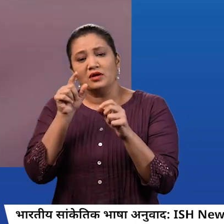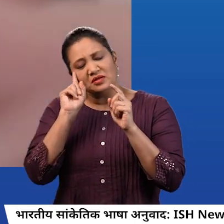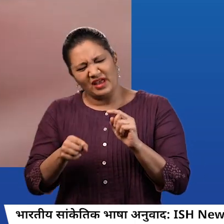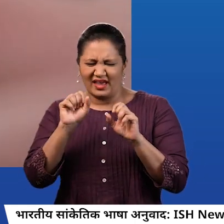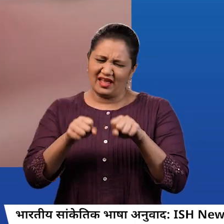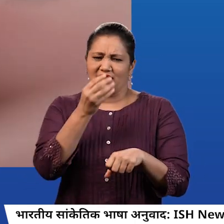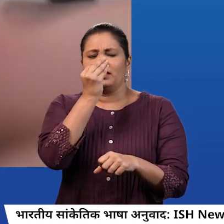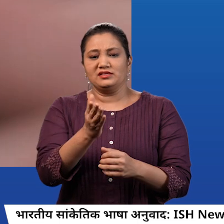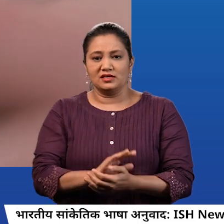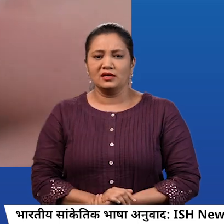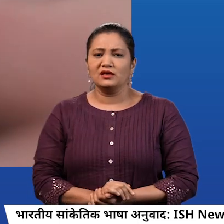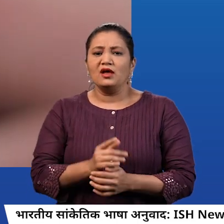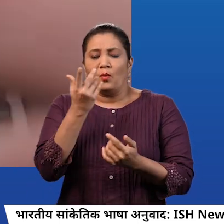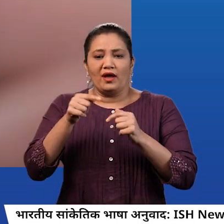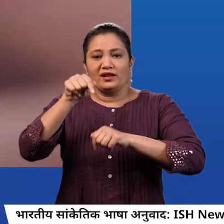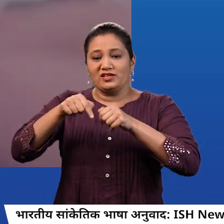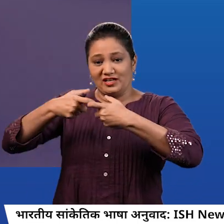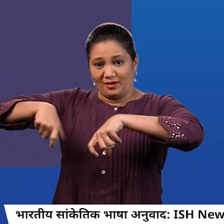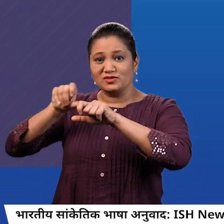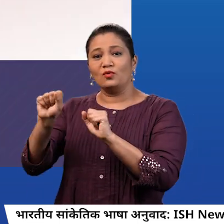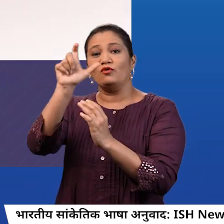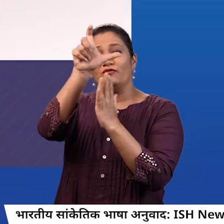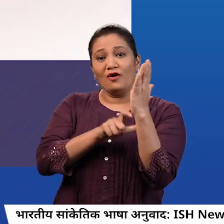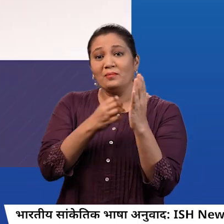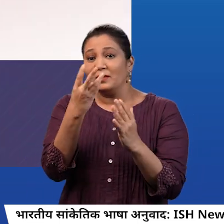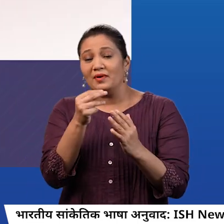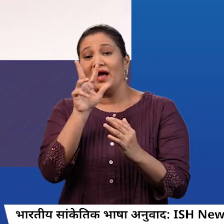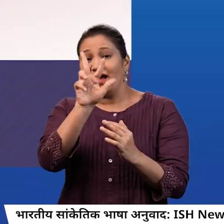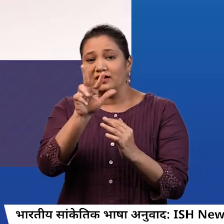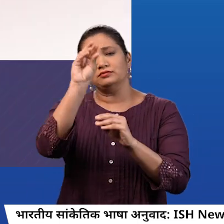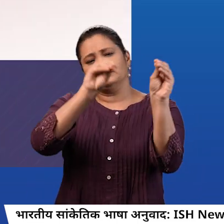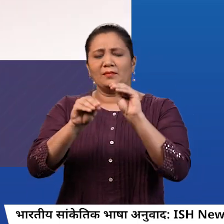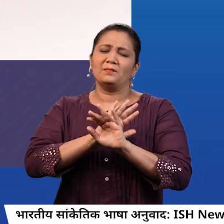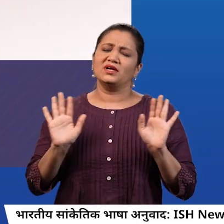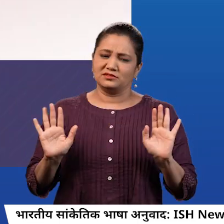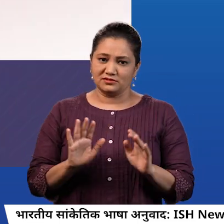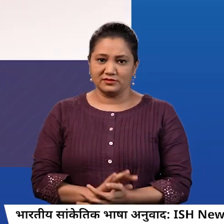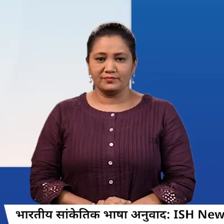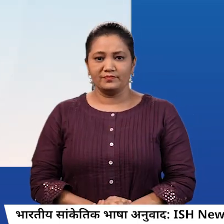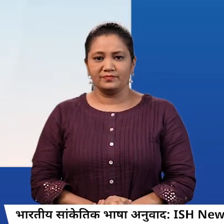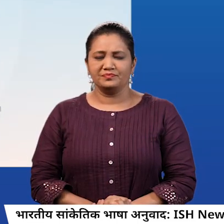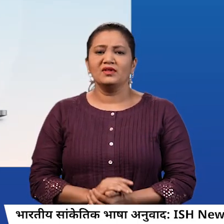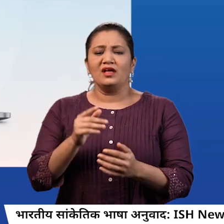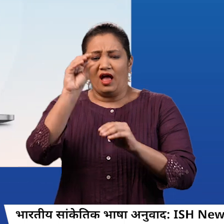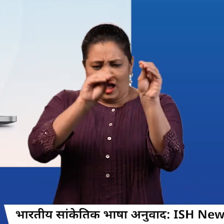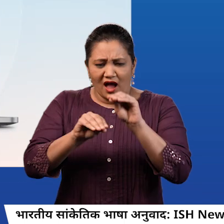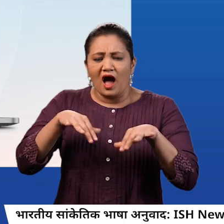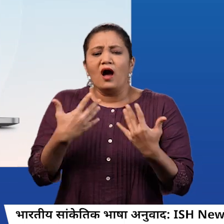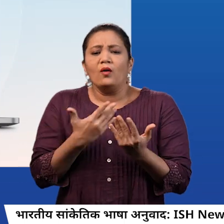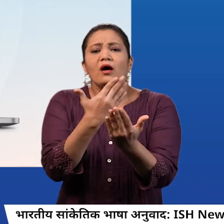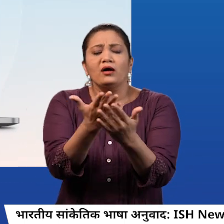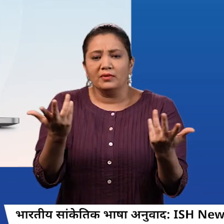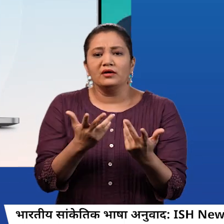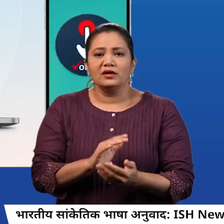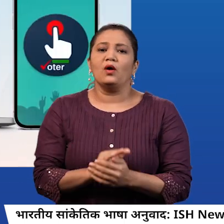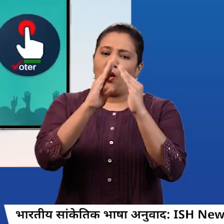हे नक्की करू शकताय. त्यासाठी तुम्हाला भारत निवडणूक आयोगानं उपलब्ध करून दिलेला अर्ज क्रमांक 8 भरून द्यावा लागेल. तुम्ही हा अर्ज